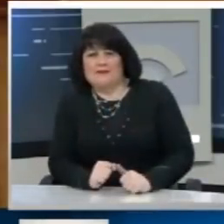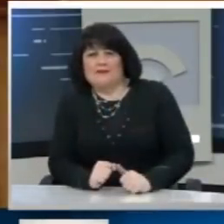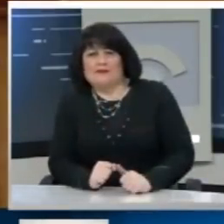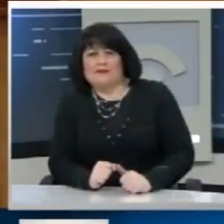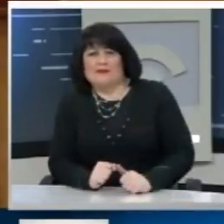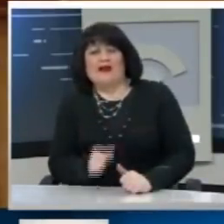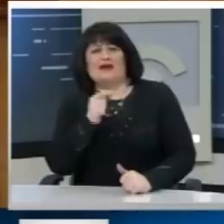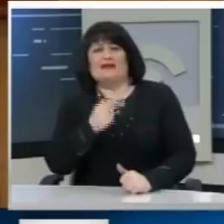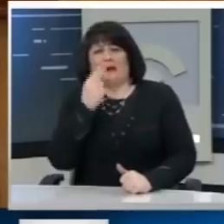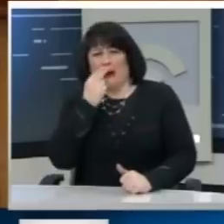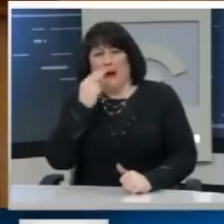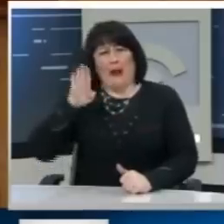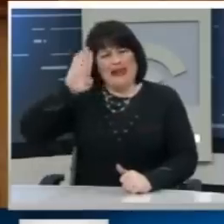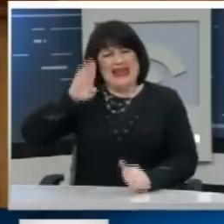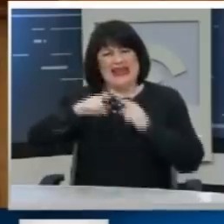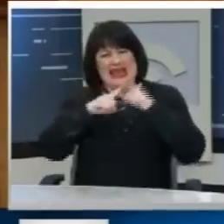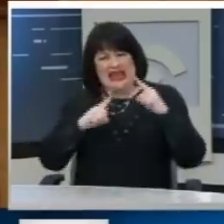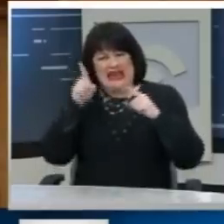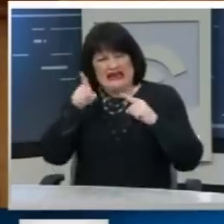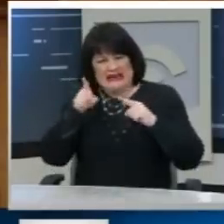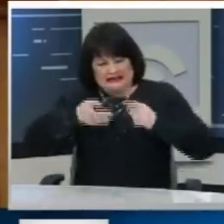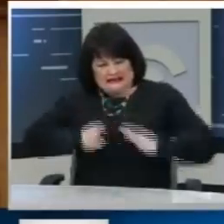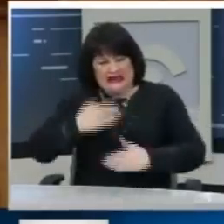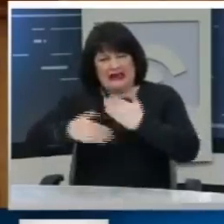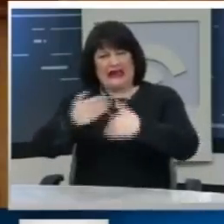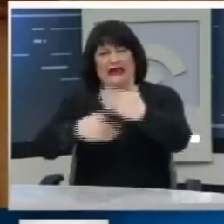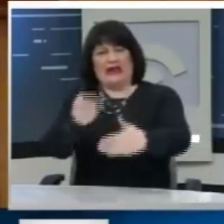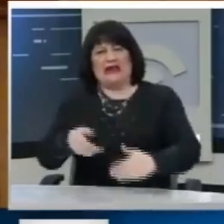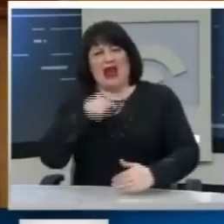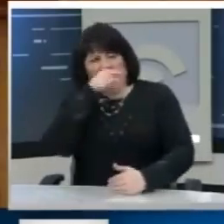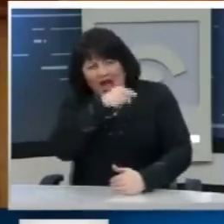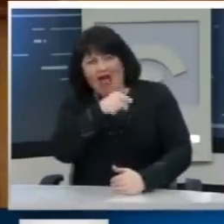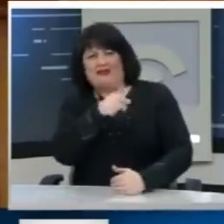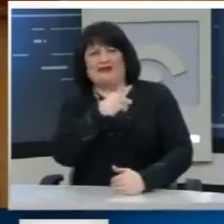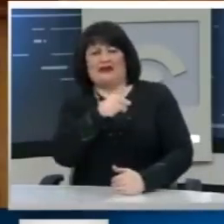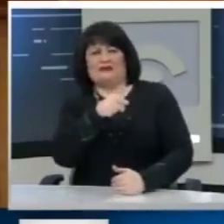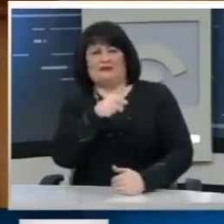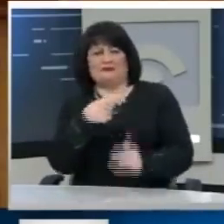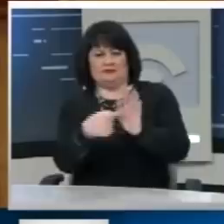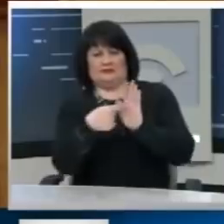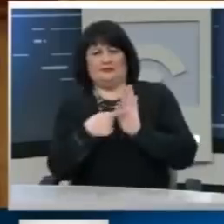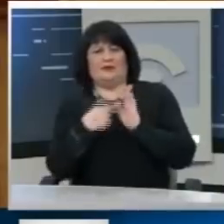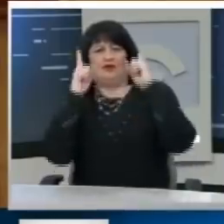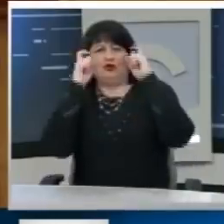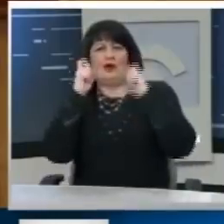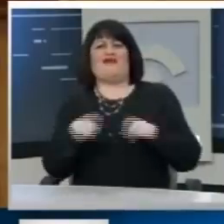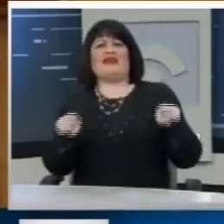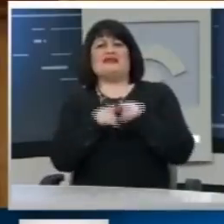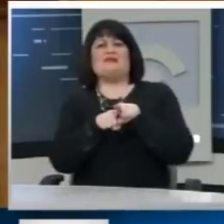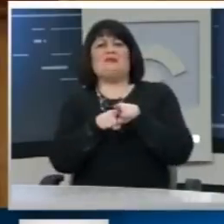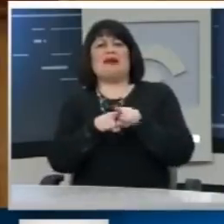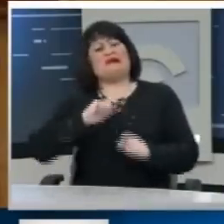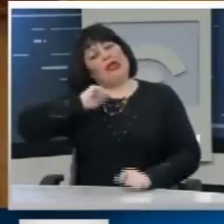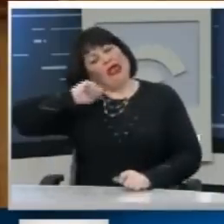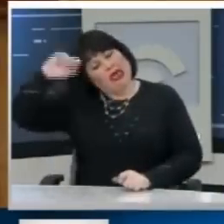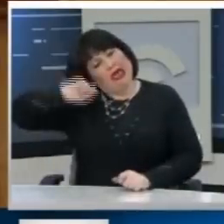απόγονοι των συνεργατών των Ναζί, των ταγματασφαλιστών, οι οποίοι φωτογραφίζονταν δίπλα σε